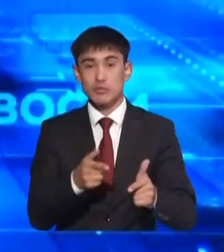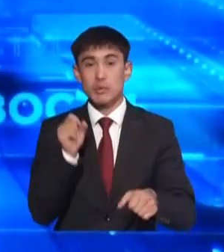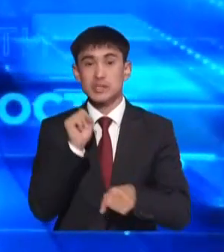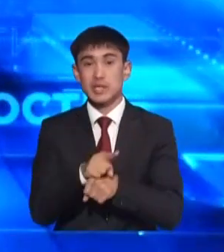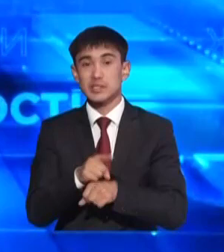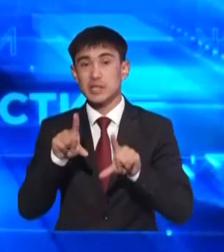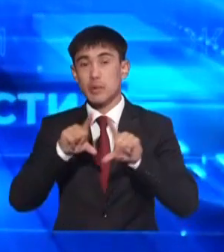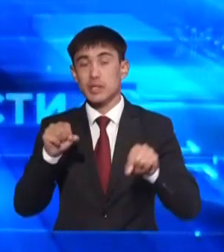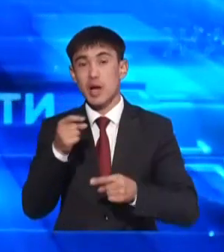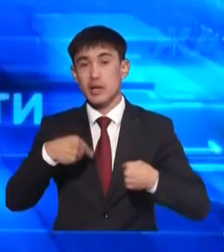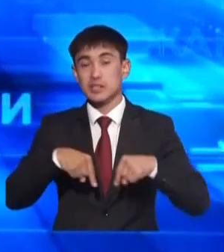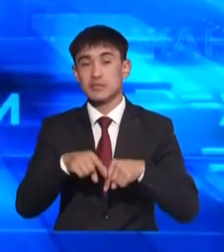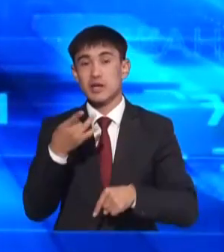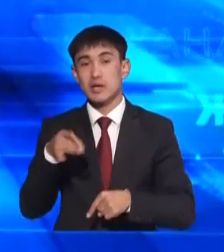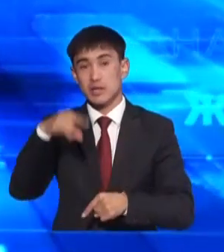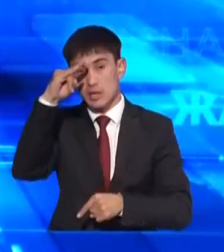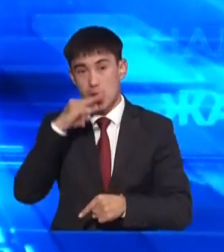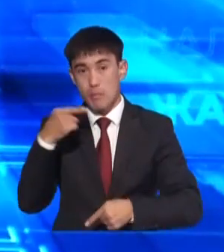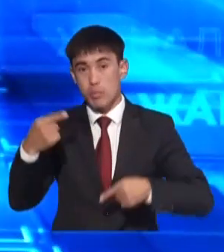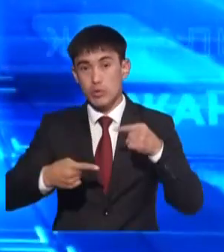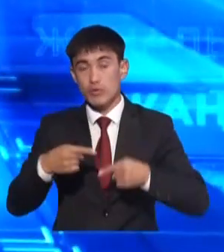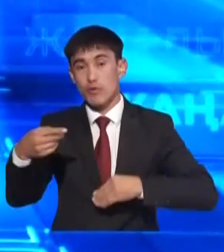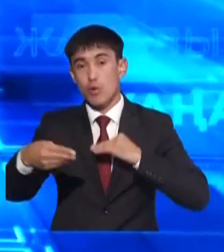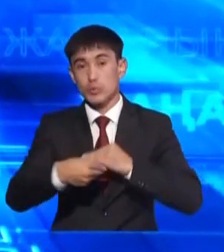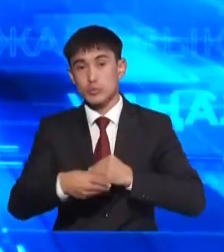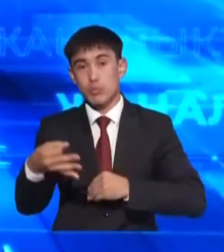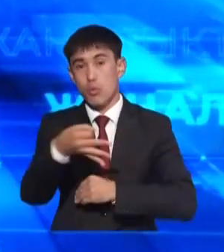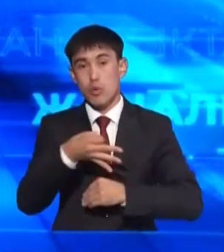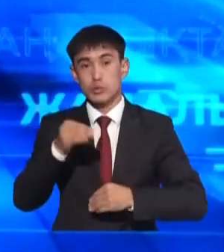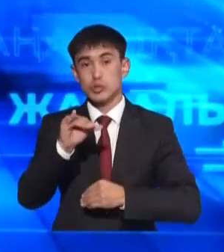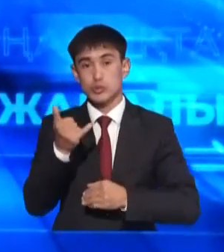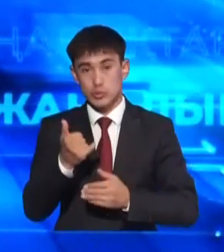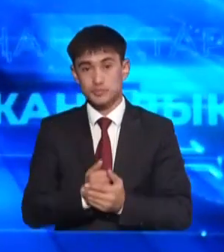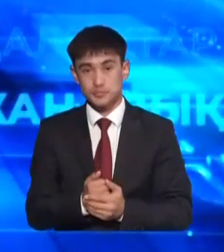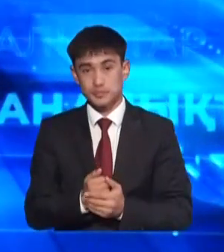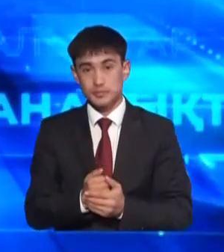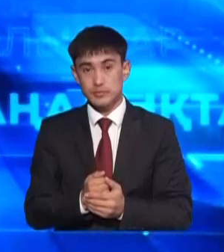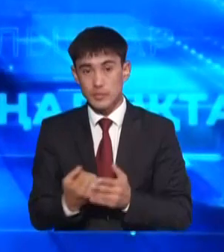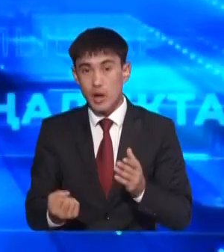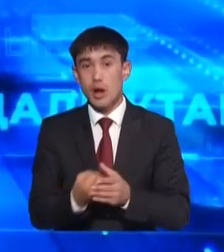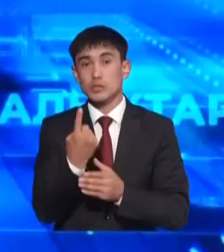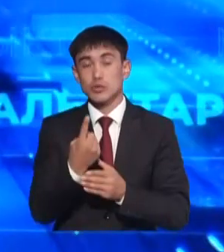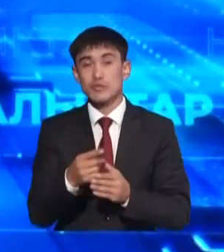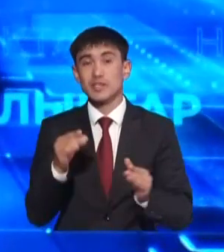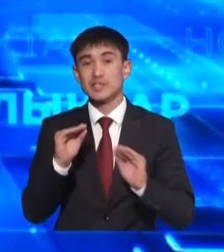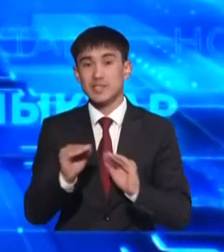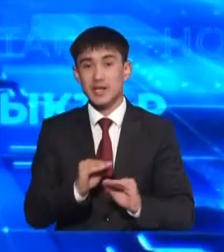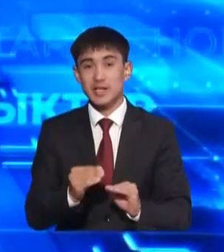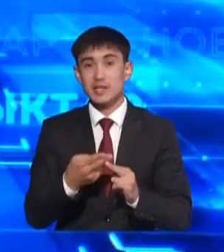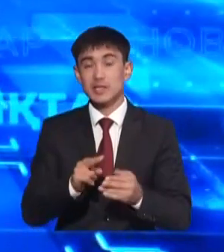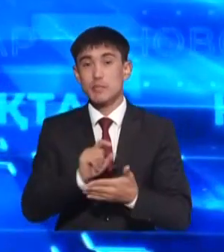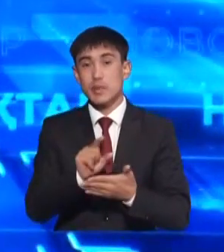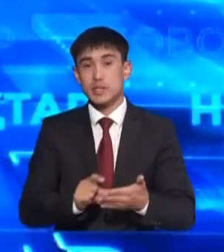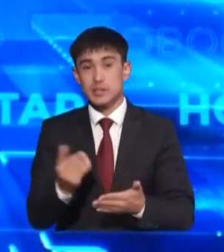по заказу Департамента агентства Республики Казахстан по противодействию коррупции по области ЖЦО. На чем основан